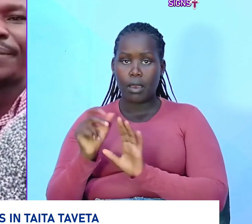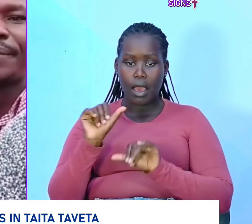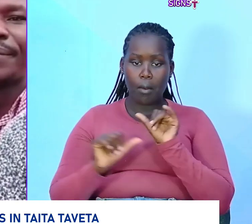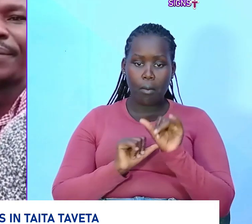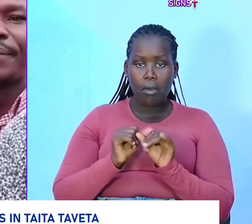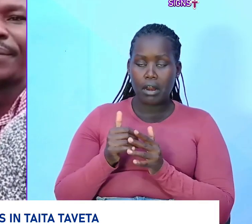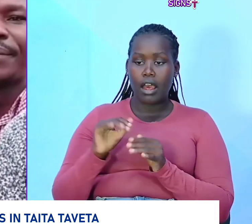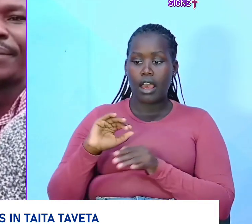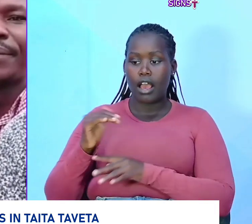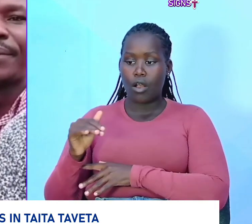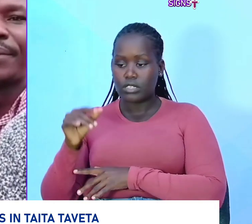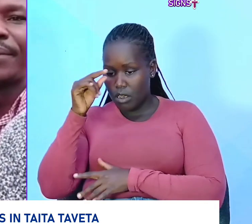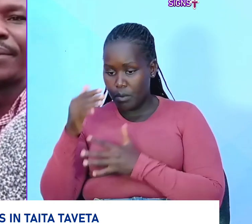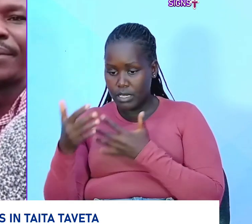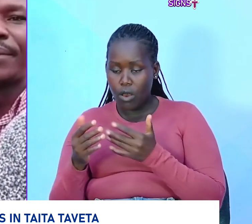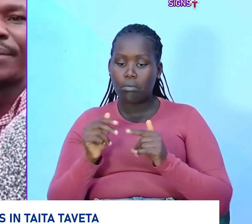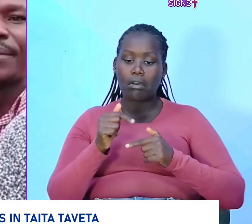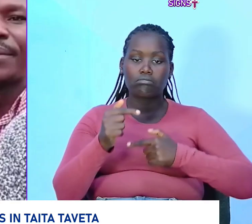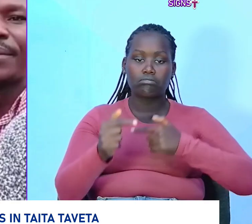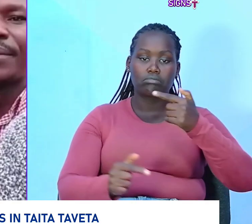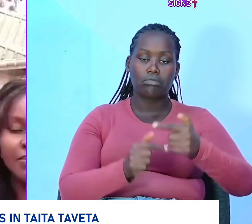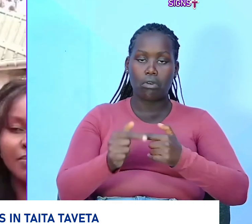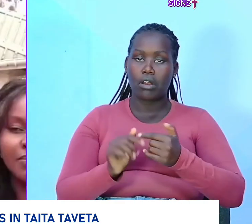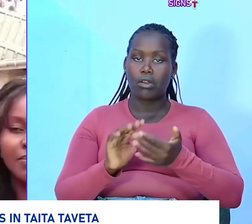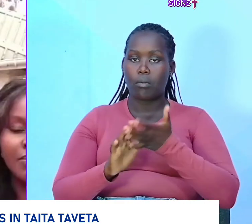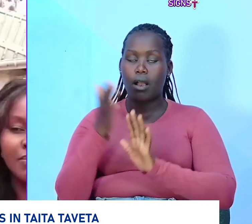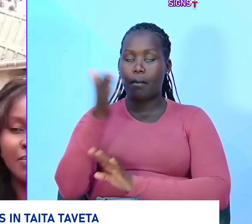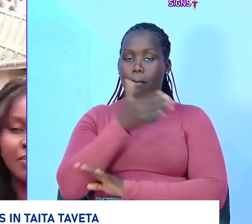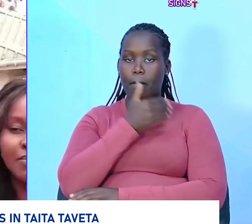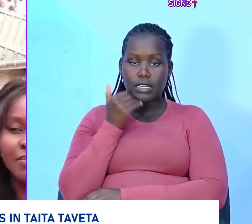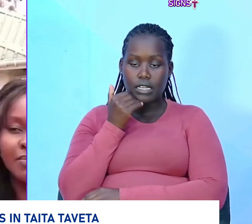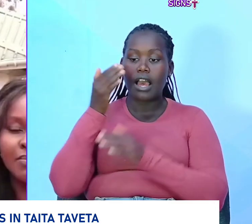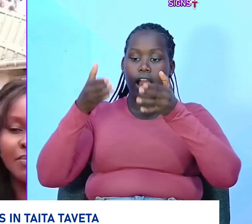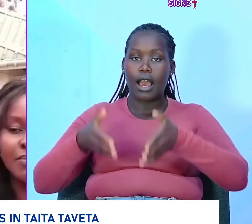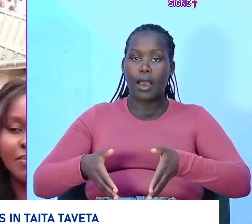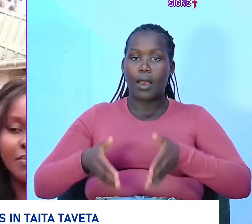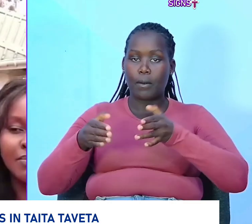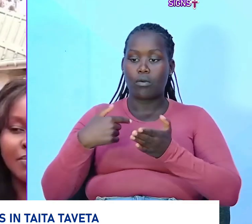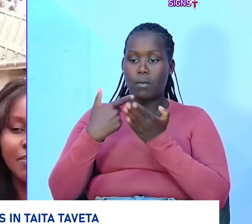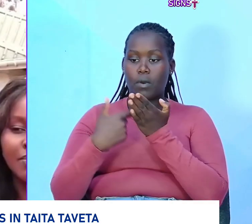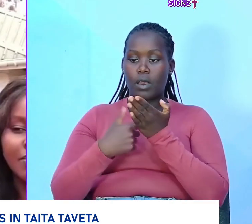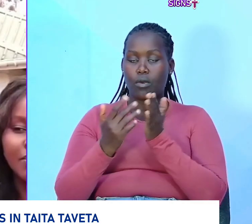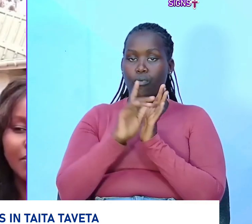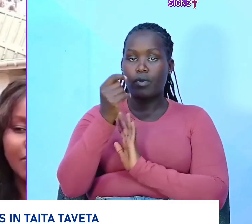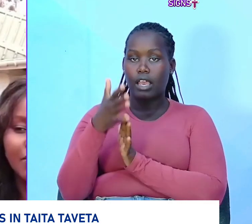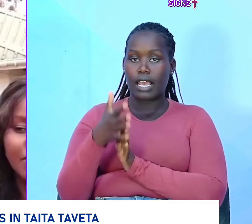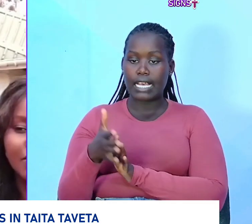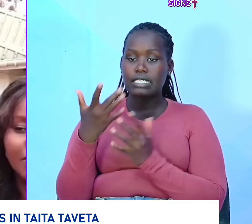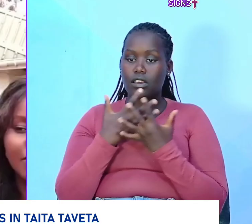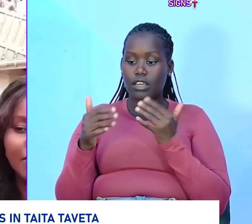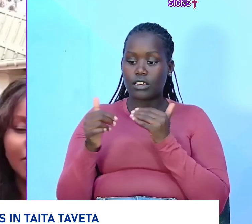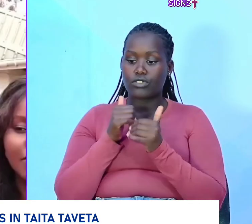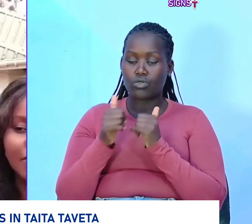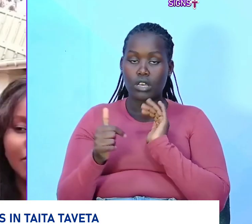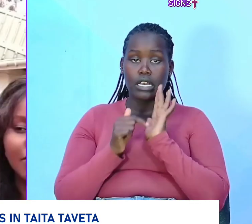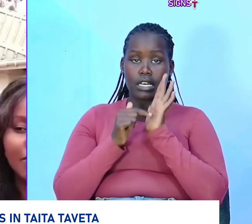ambavyo ugatuzi pia unaweza kuendelea kufanywa uwe bora zaidi. Na hapa tumekuwa tukisemezana na wananchi. Mambo ambayo yanadhihirika wazi ni